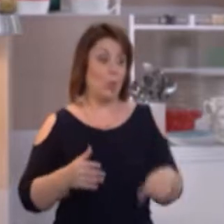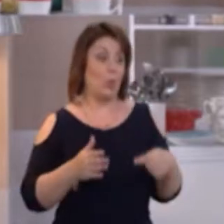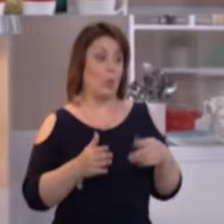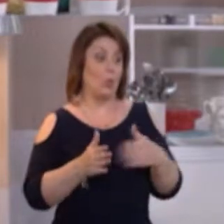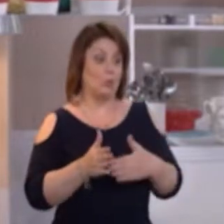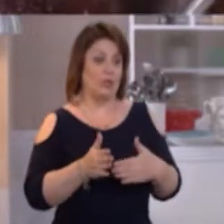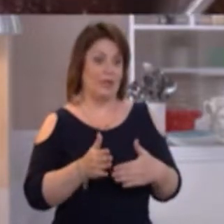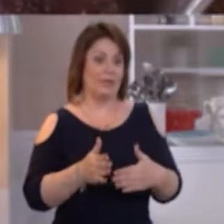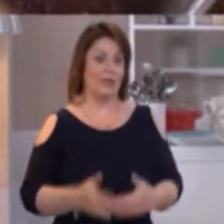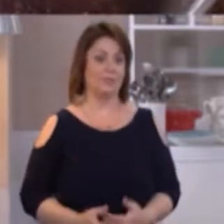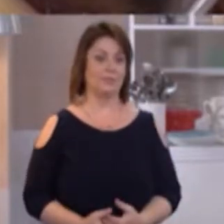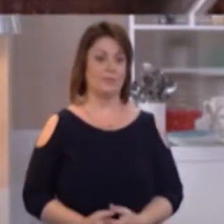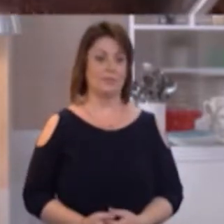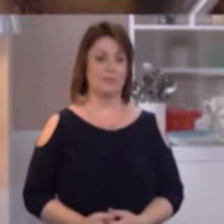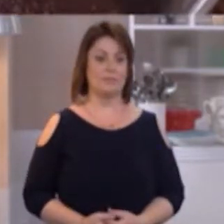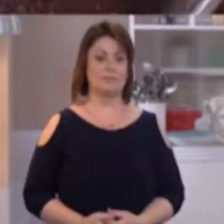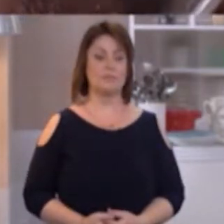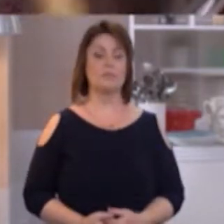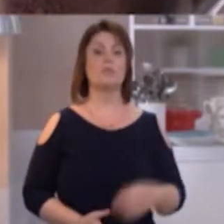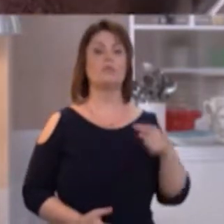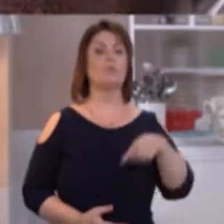Allora, ascolta. Fuori. Diciamo che siamo arrivati